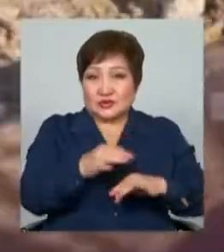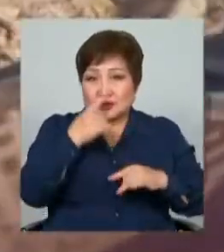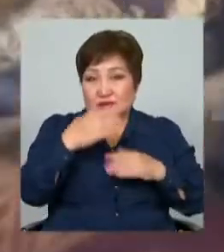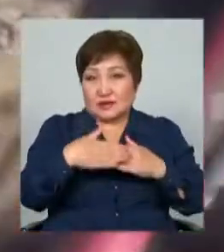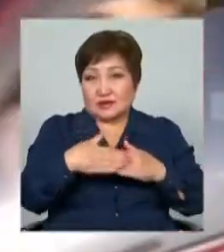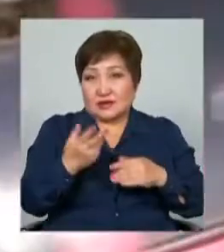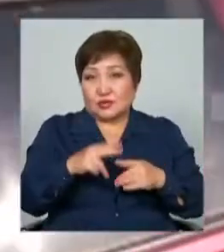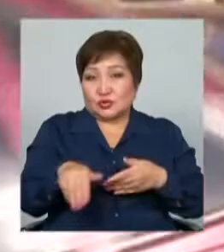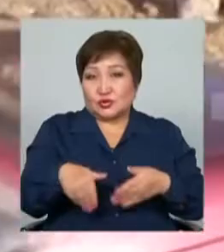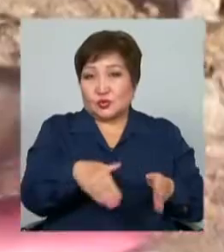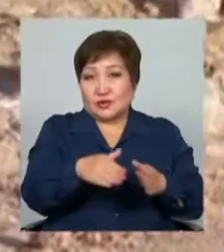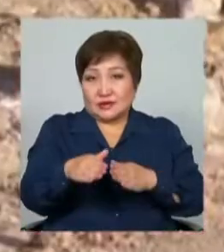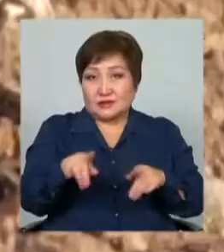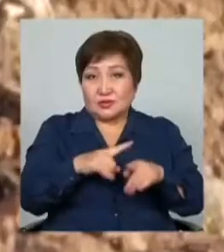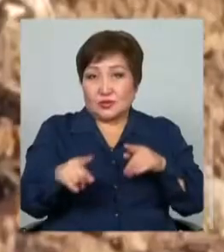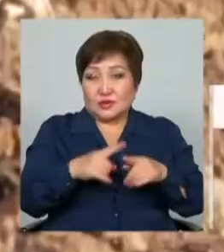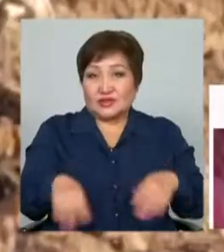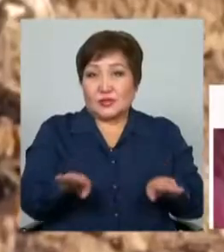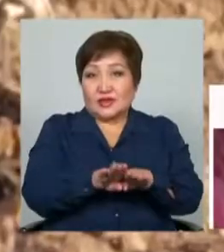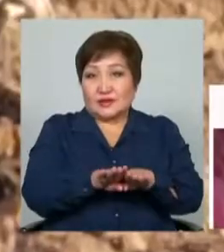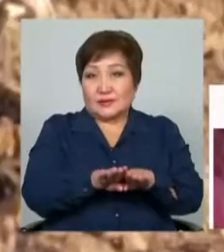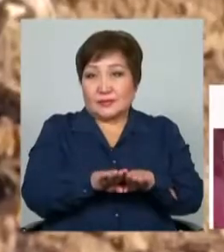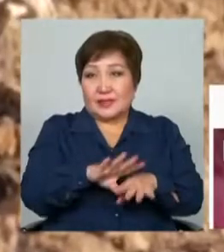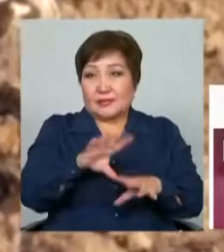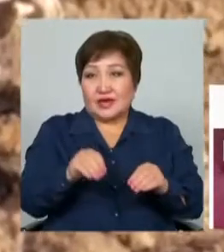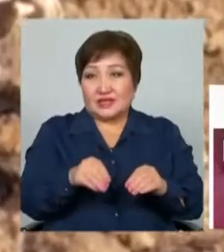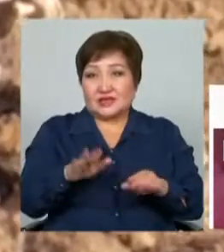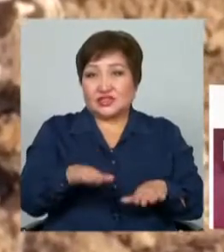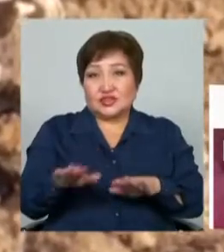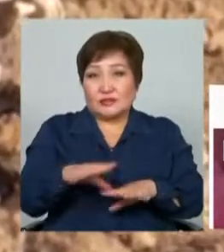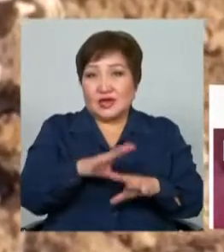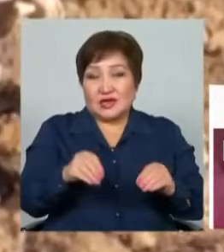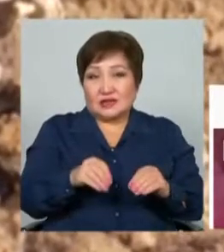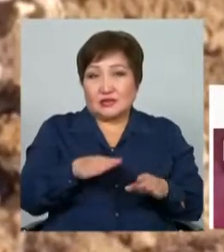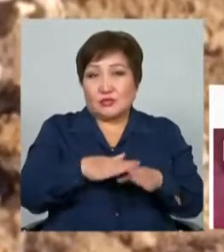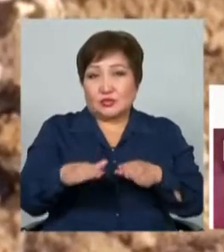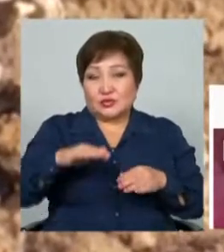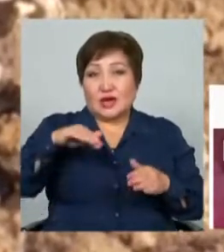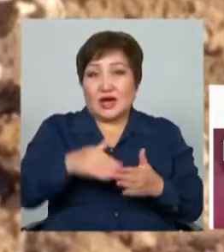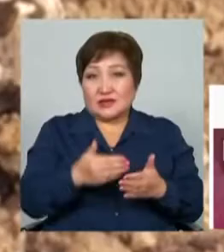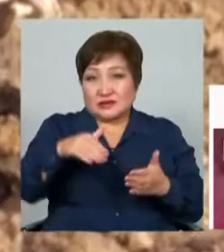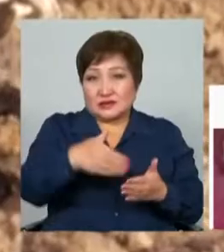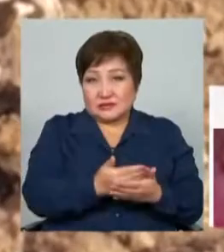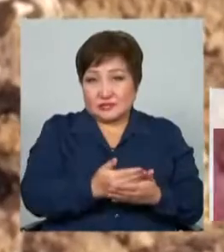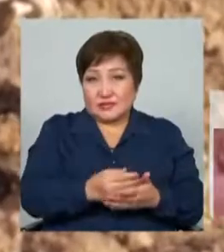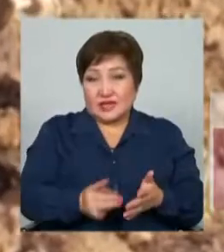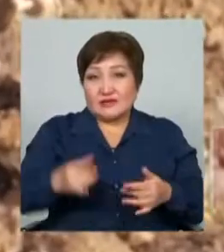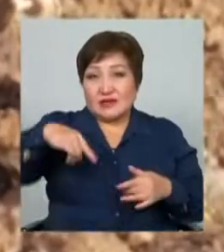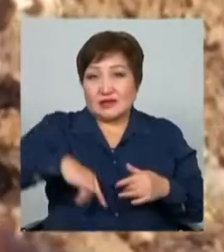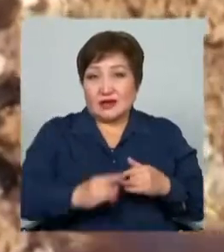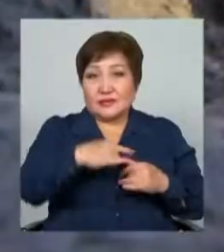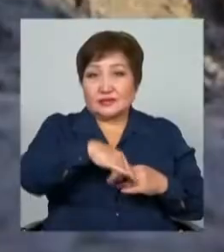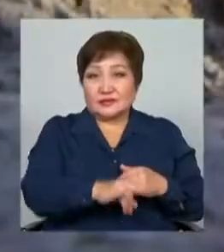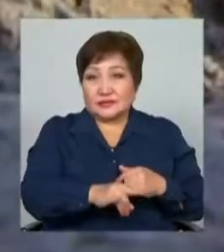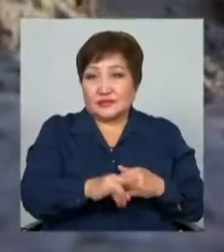жолда жабылатын көрінеді. Барлық жердің бәрі қазылып тастаған. Я индивидуально адам да жүре алмайды. И машинамен де оны